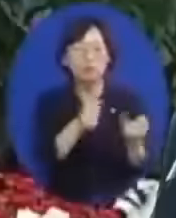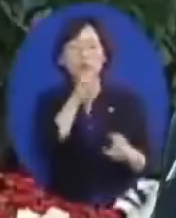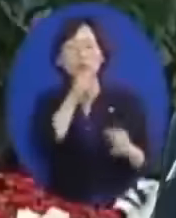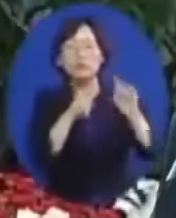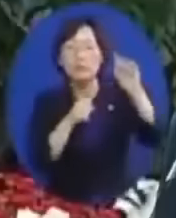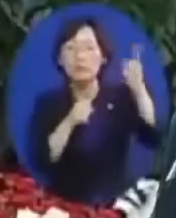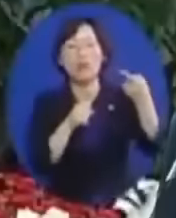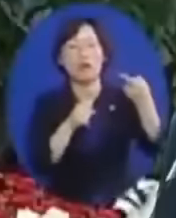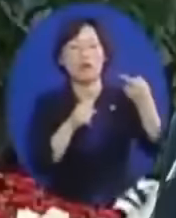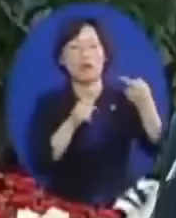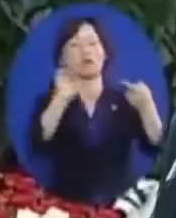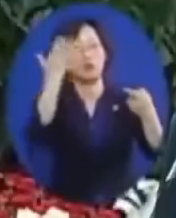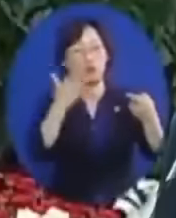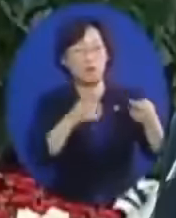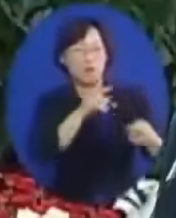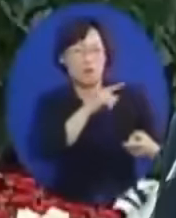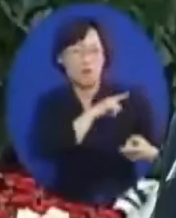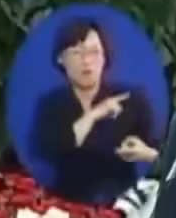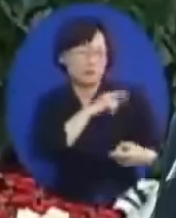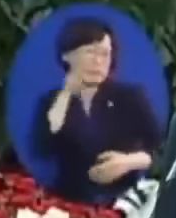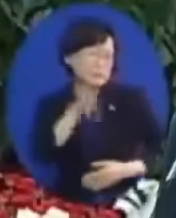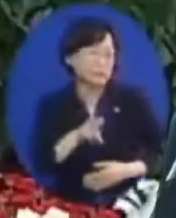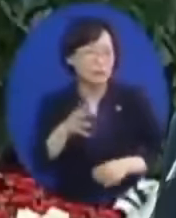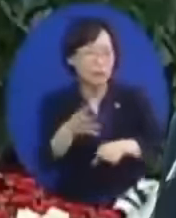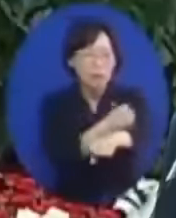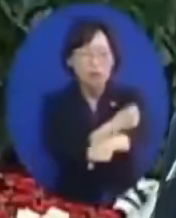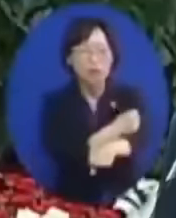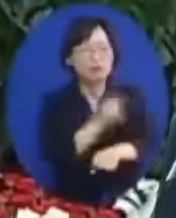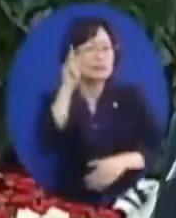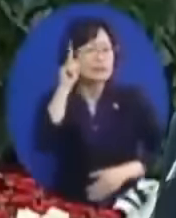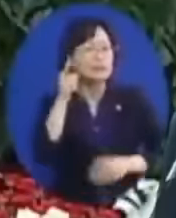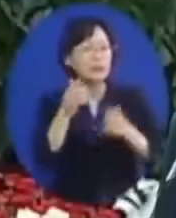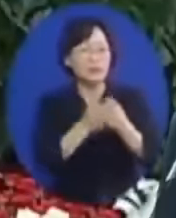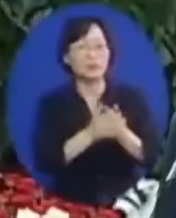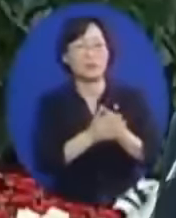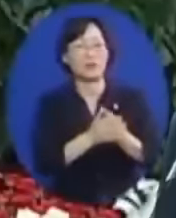100입니다. 가장 어마어마한 스트레스를 받는 것입니다. 그러므로